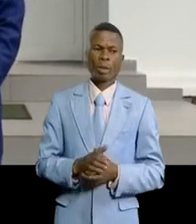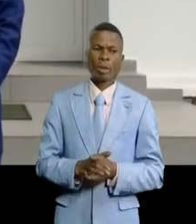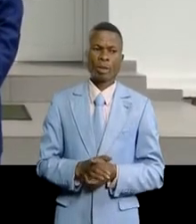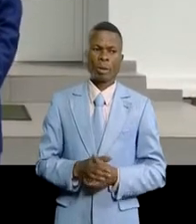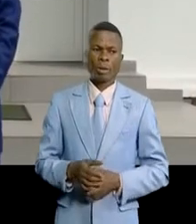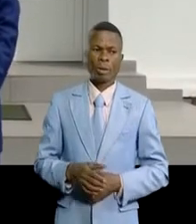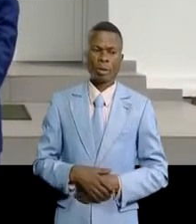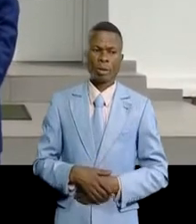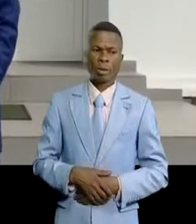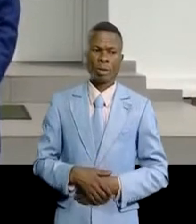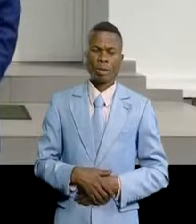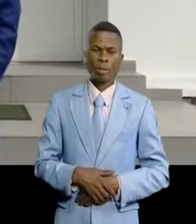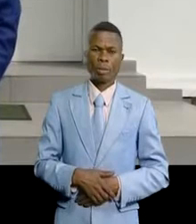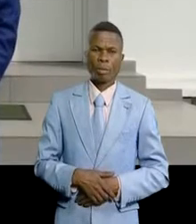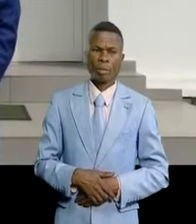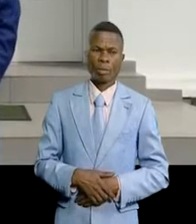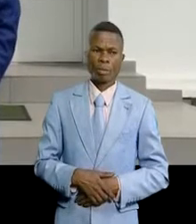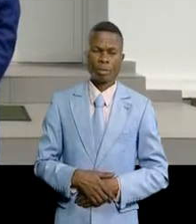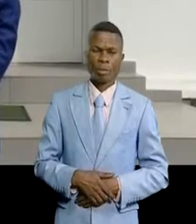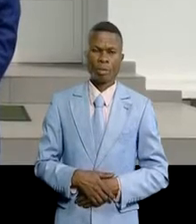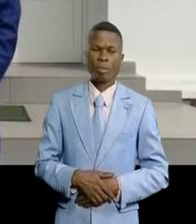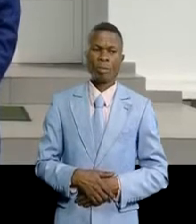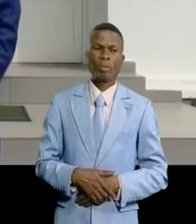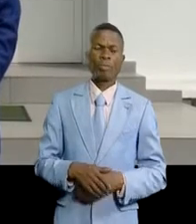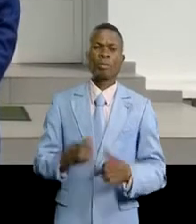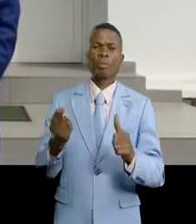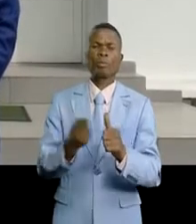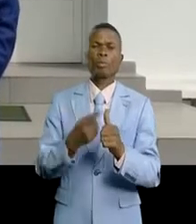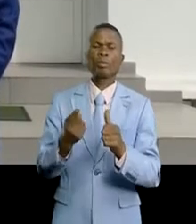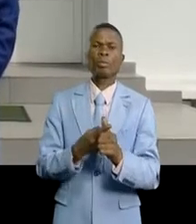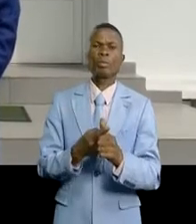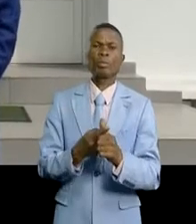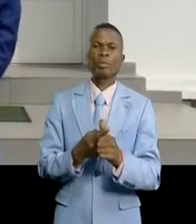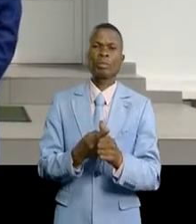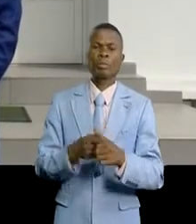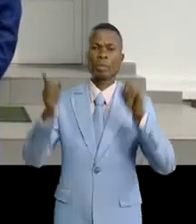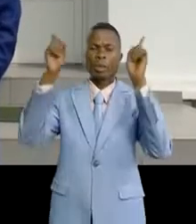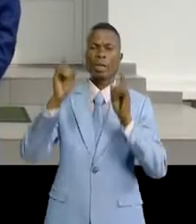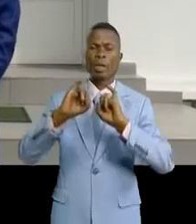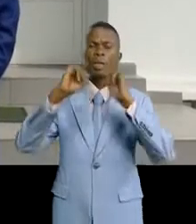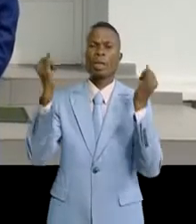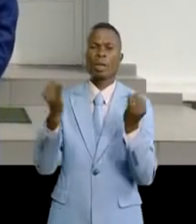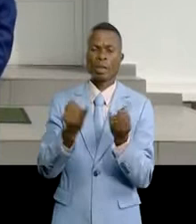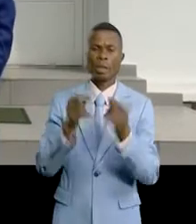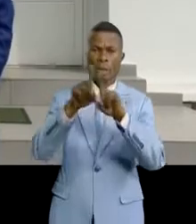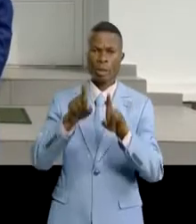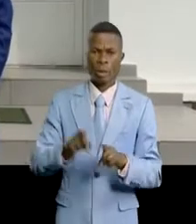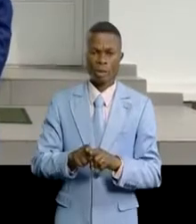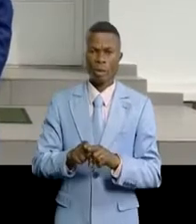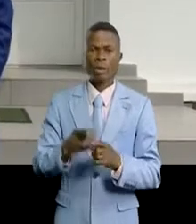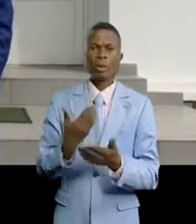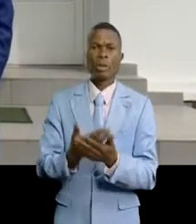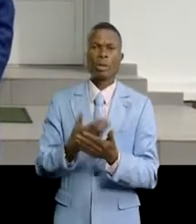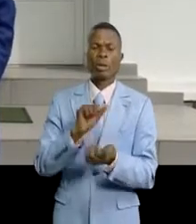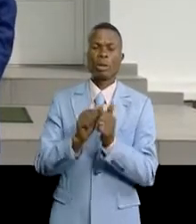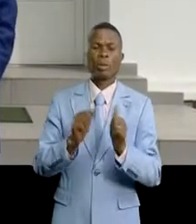programmes de développement en RDC, et particulièrement en appuyant les secteurs publics, mais aussi en appuyant les secteurs